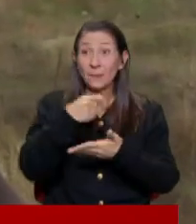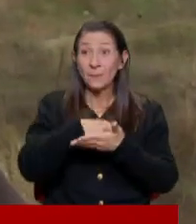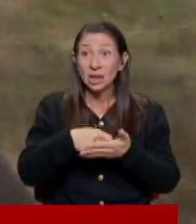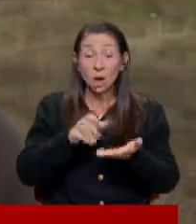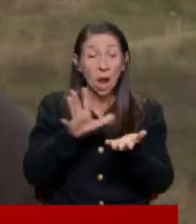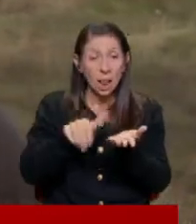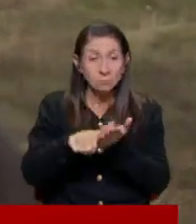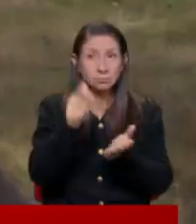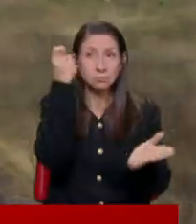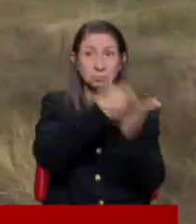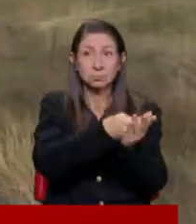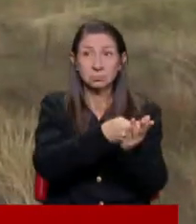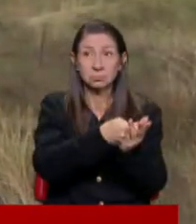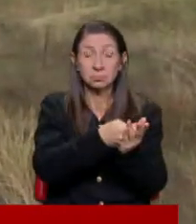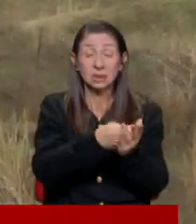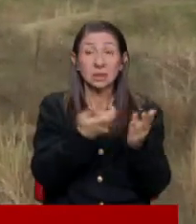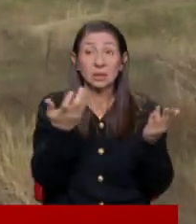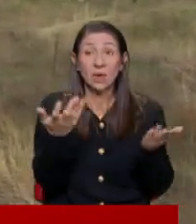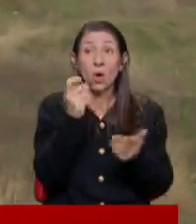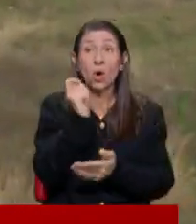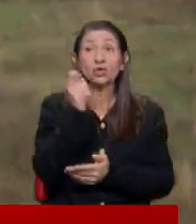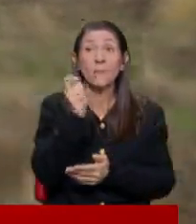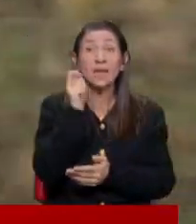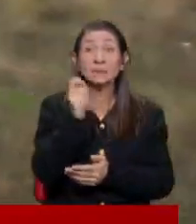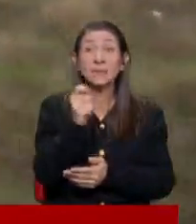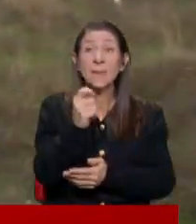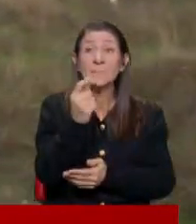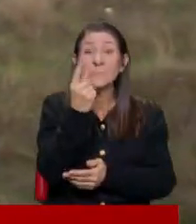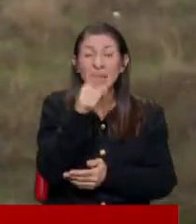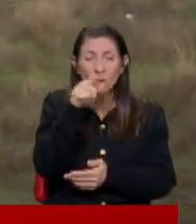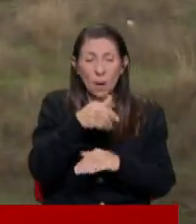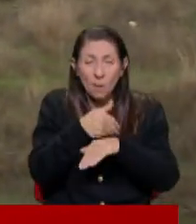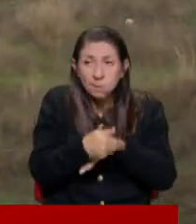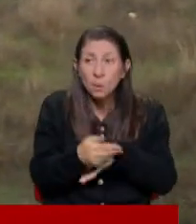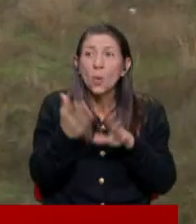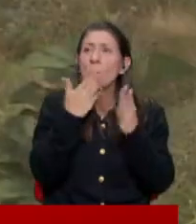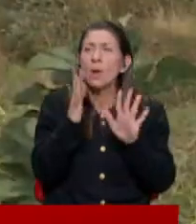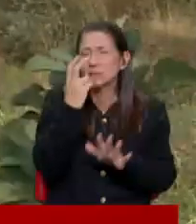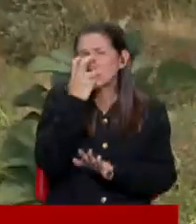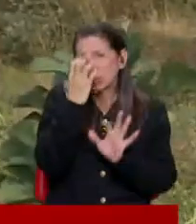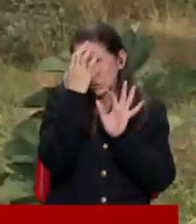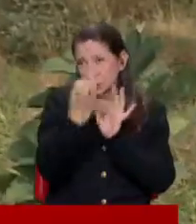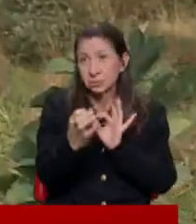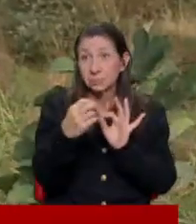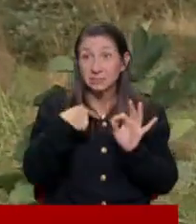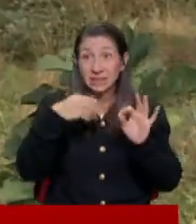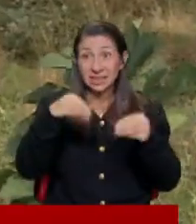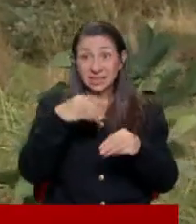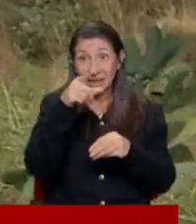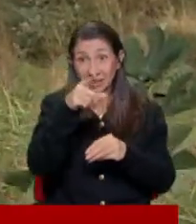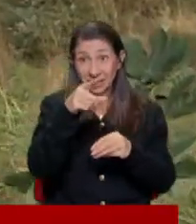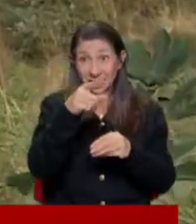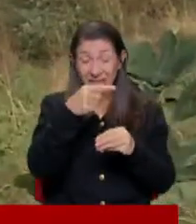maaşını komple oraya yatırdık. Ve ödemelerimizde bir gün bile ihmal etmedik. Bize satılan bu